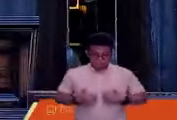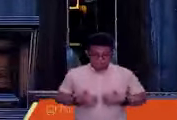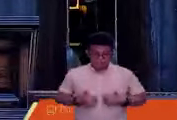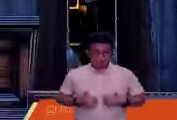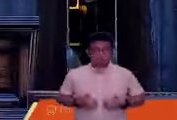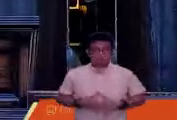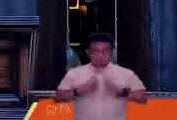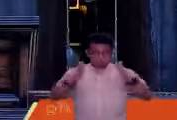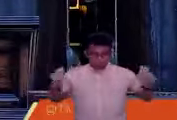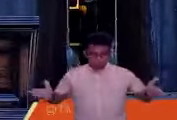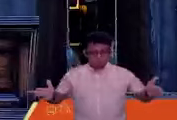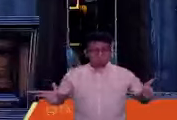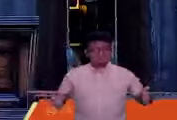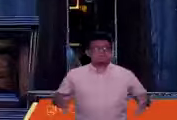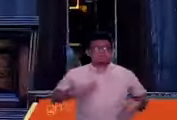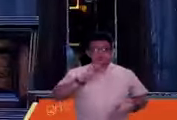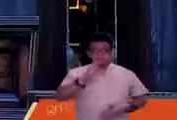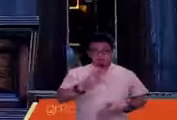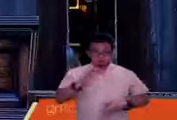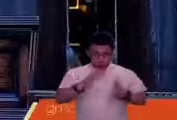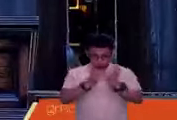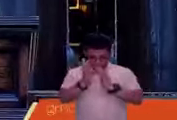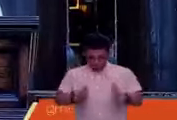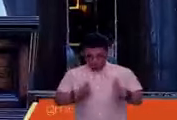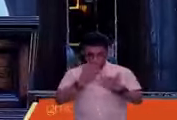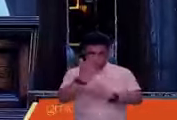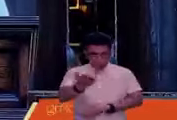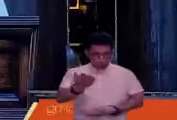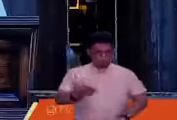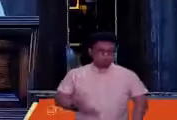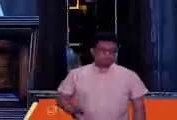in you if you get out from this place?